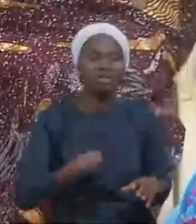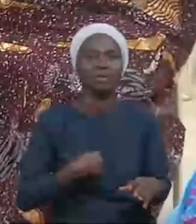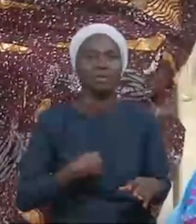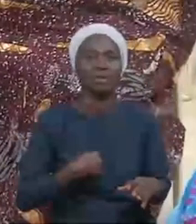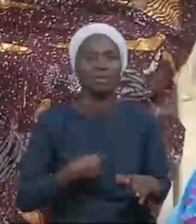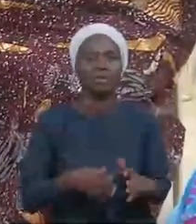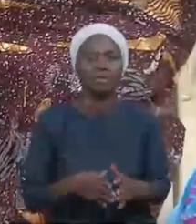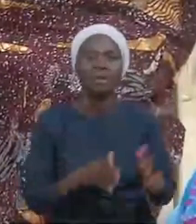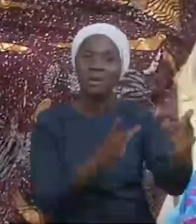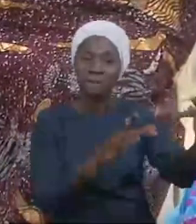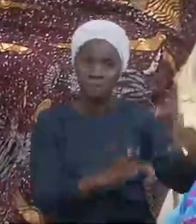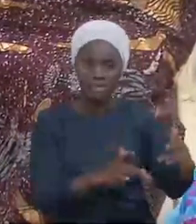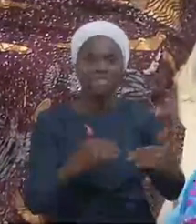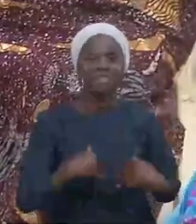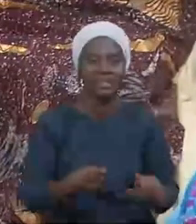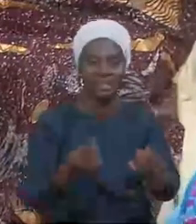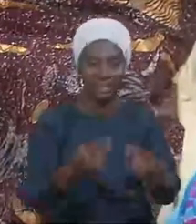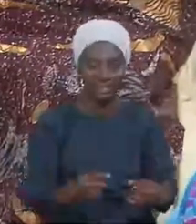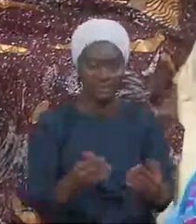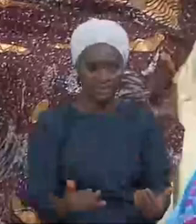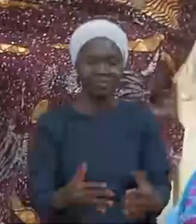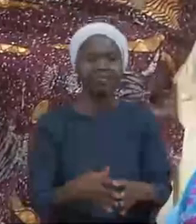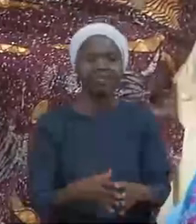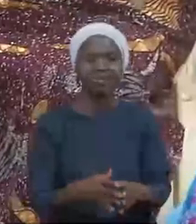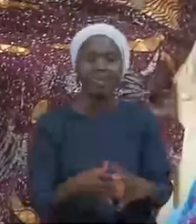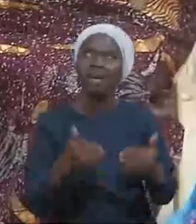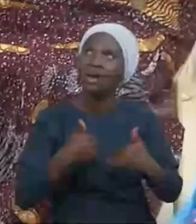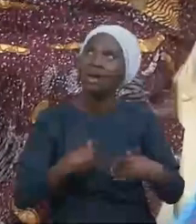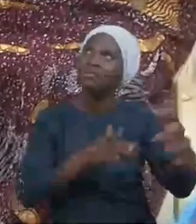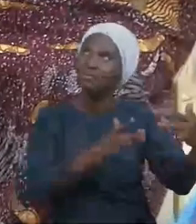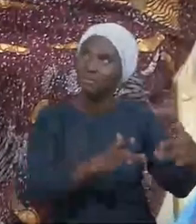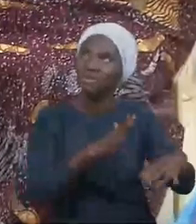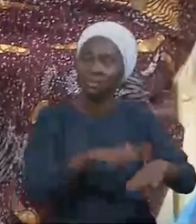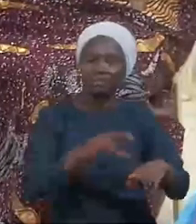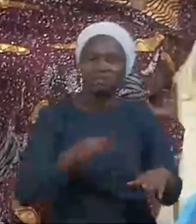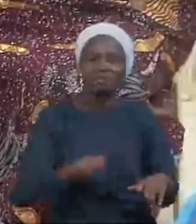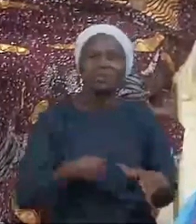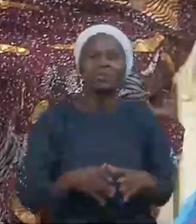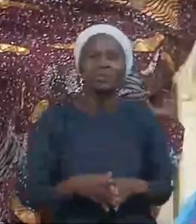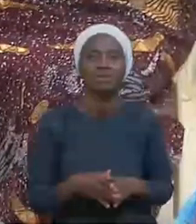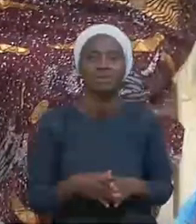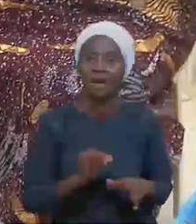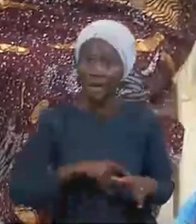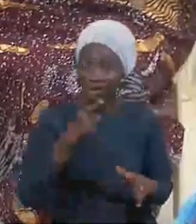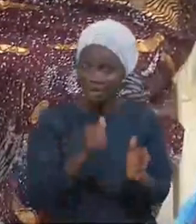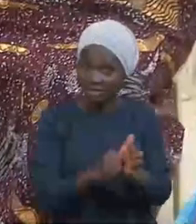La miséricorde est venue. Aie pitié de moi. J'ai dit la miséricorde est